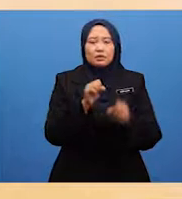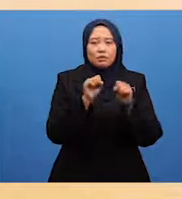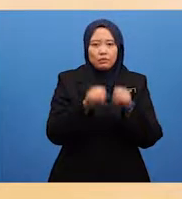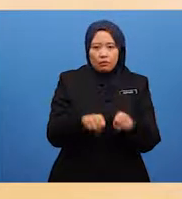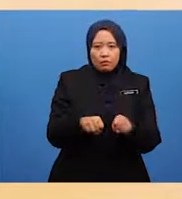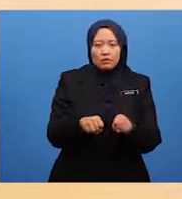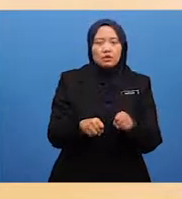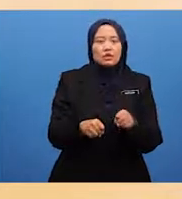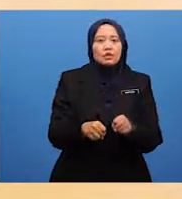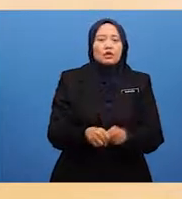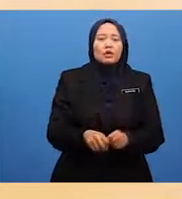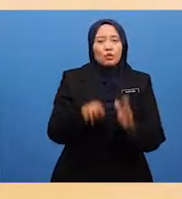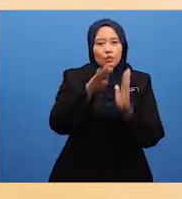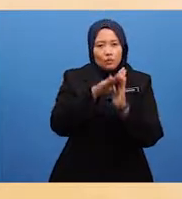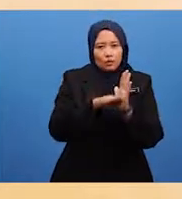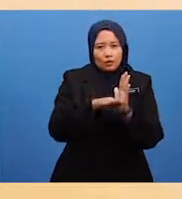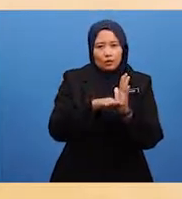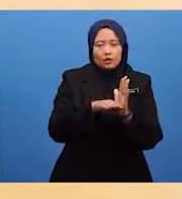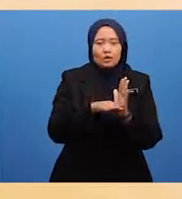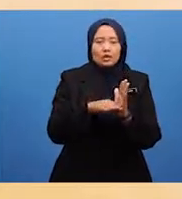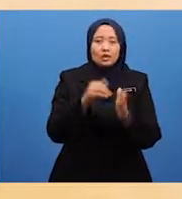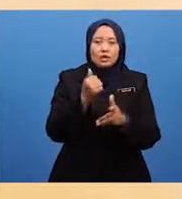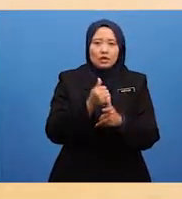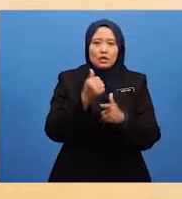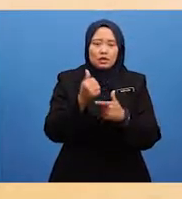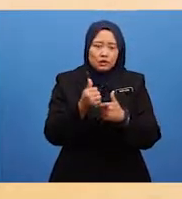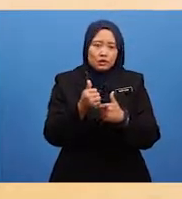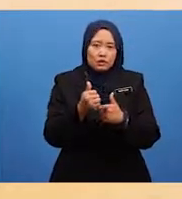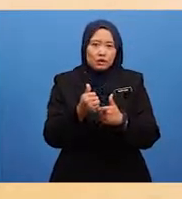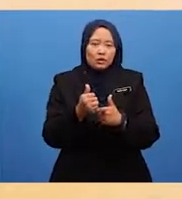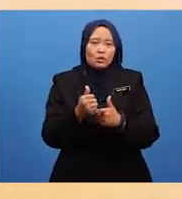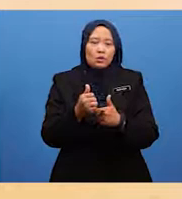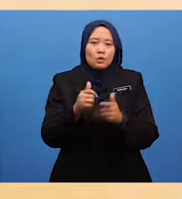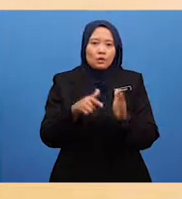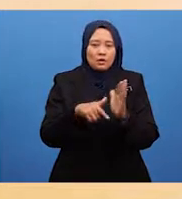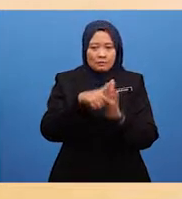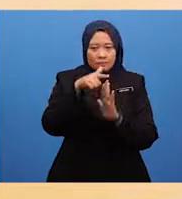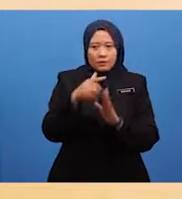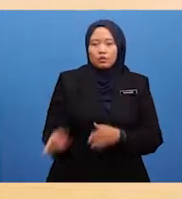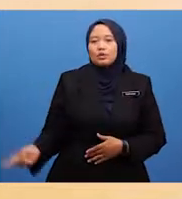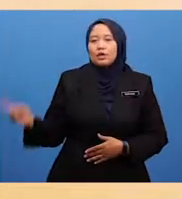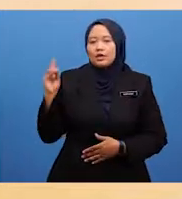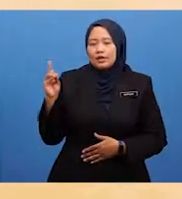boleh menambahkan daya geseran jika ia terlalu sedikit.